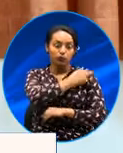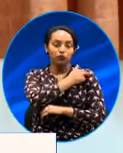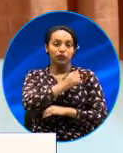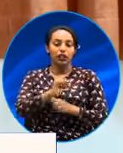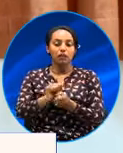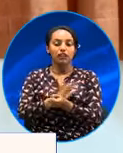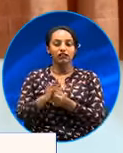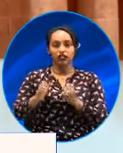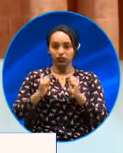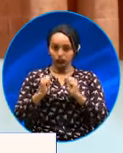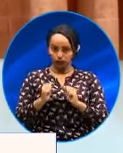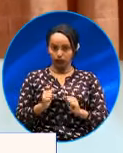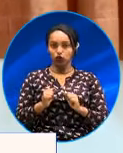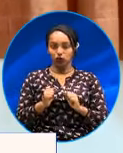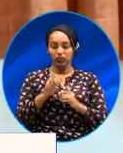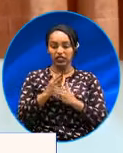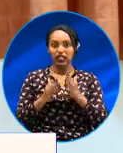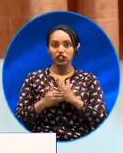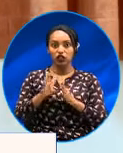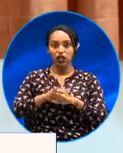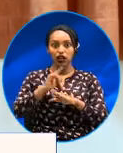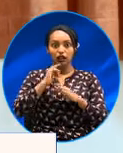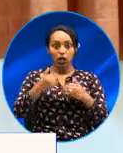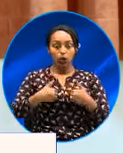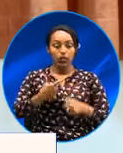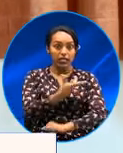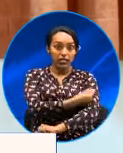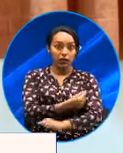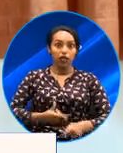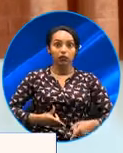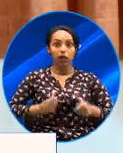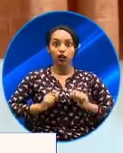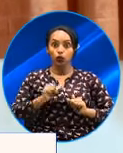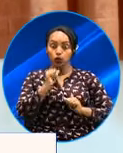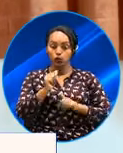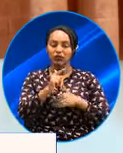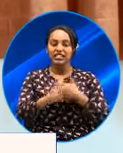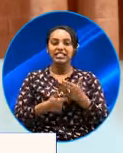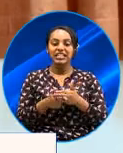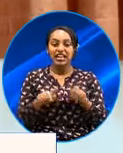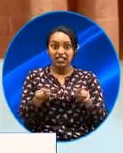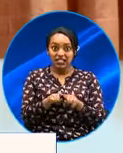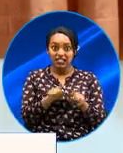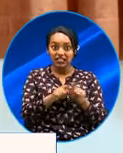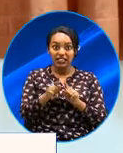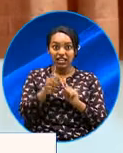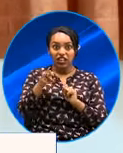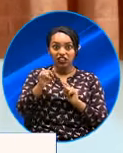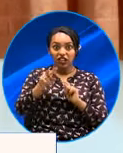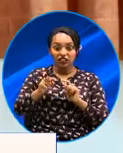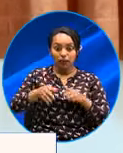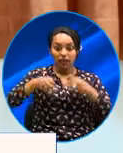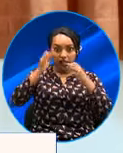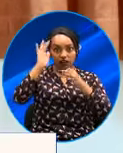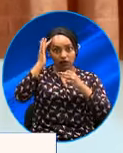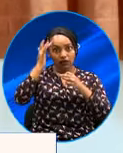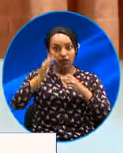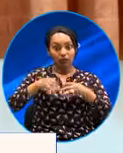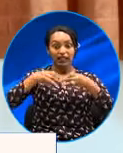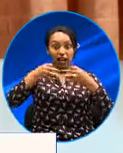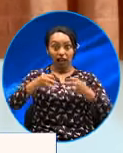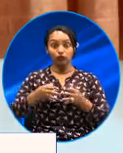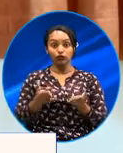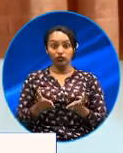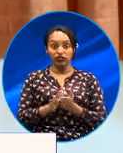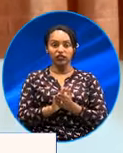በህክምና መጥፋት የሚችልበት ደረጃ ነው ያለው ክትባት ባይኖረውም። ስለዚህ ልክ እንደ ኤች አይ ቪ መተላለፊያ መንገድ